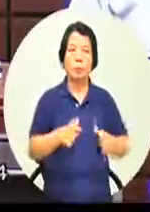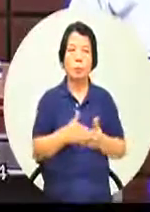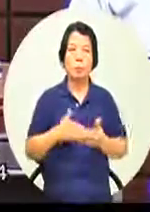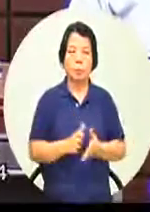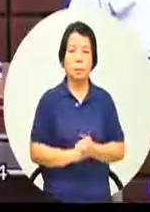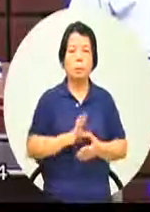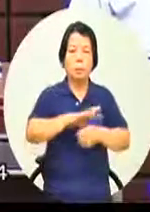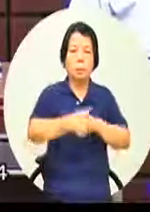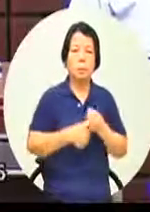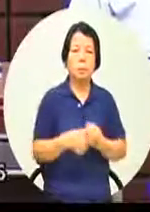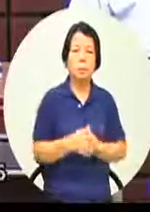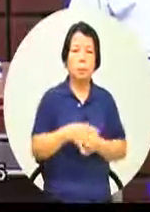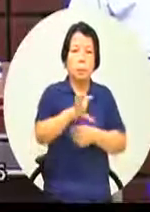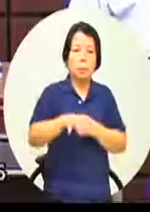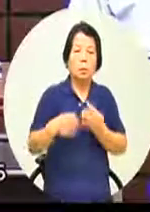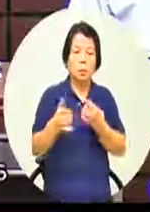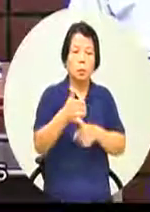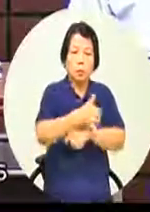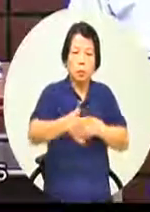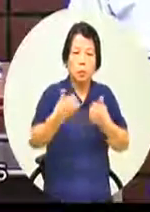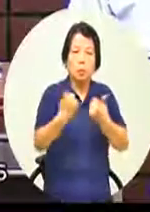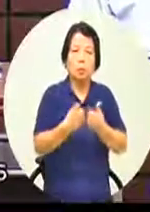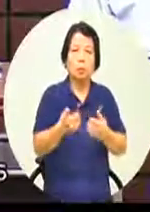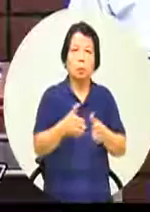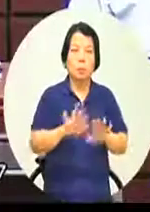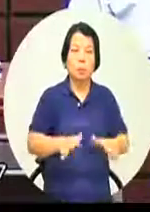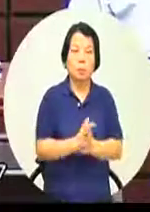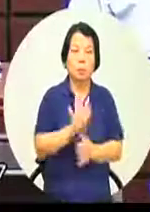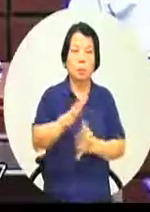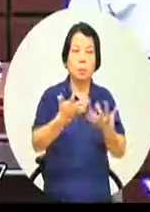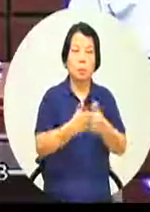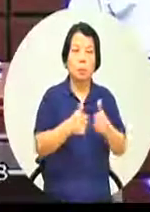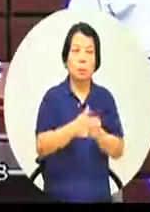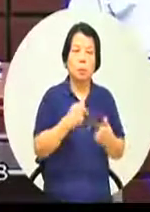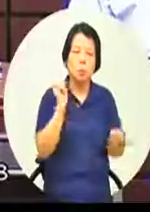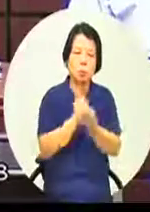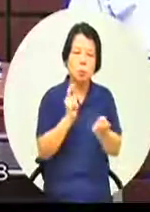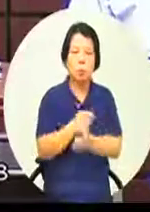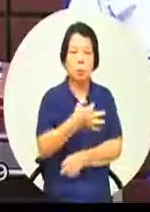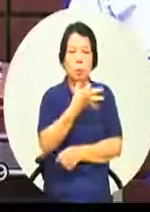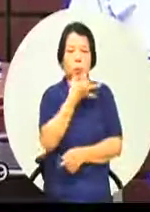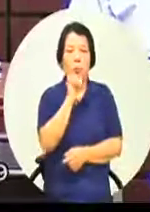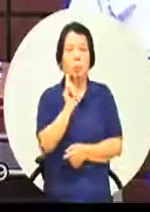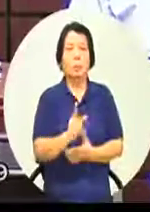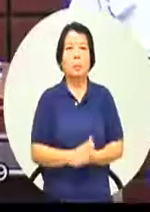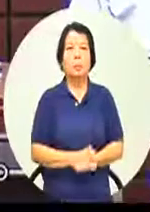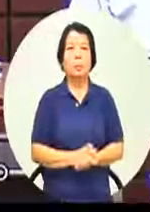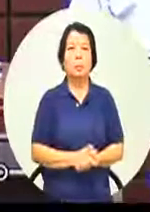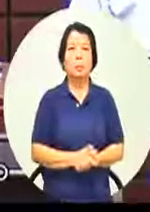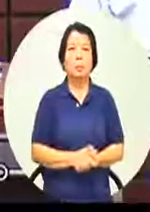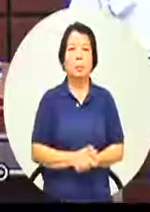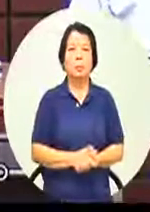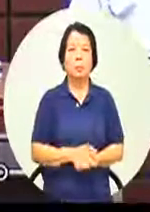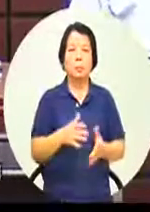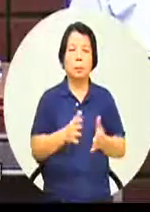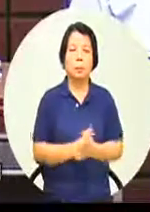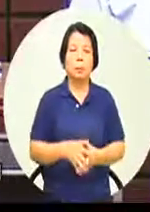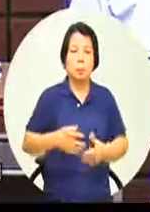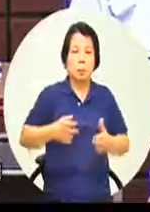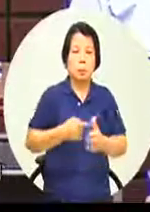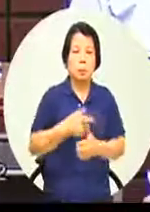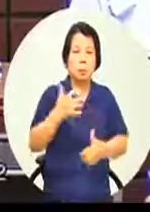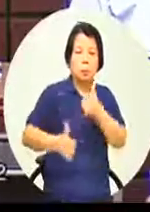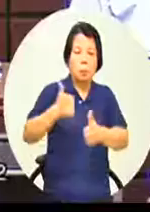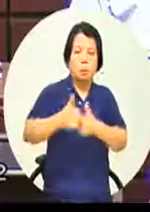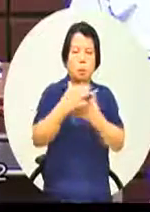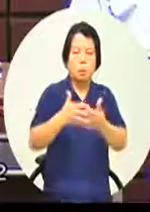包括农委会，他也知道目前在走有机会遇到一个瓶颈，所以说在所长会议的时候，我们大家